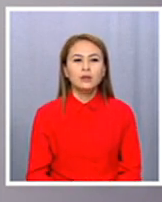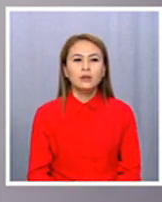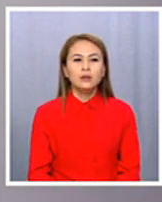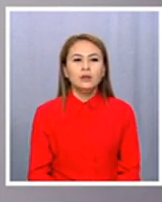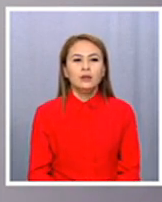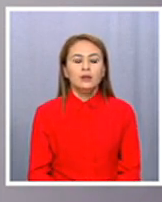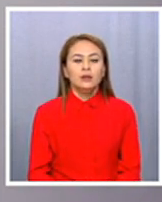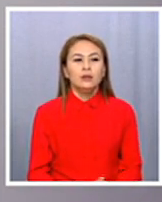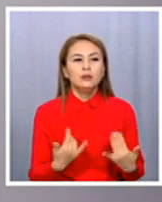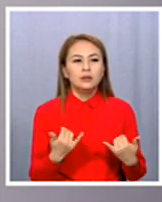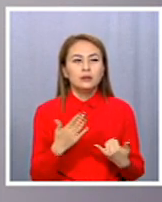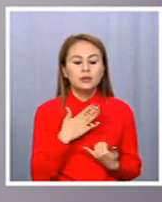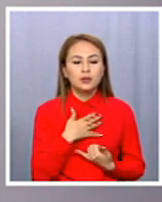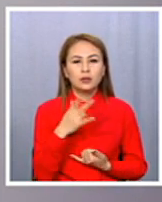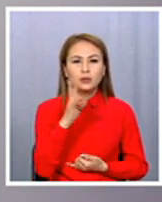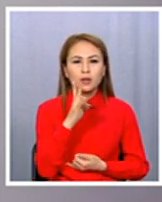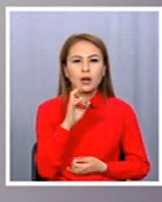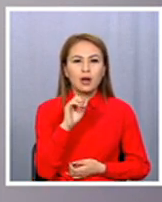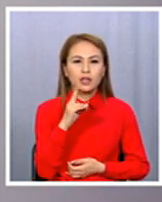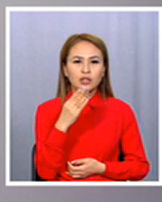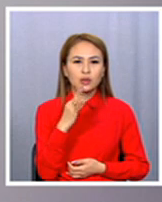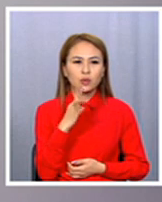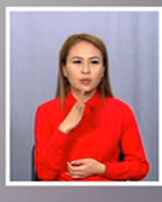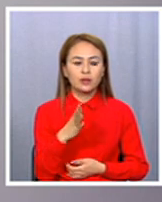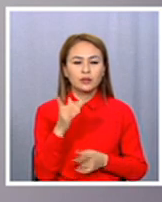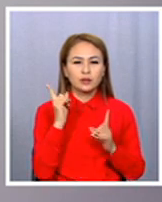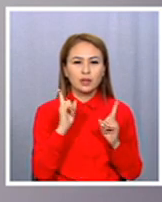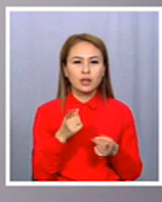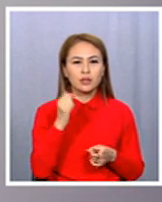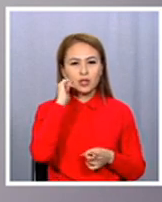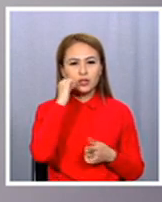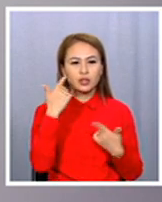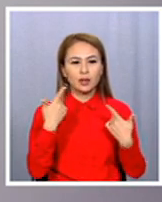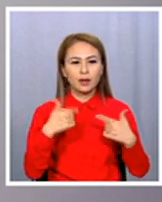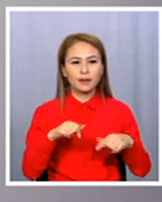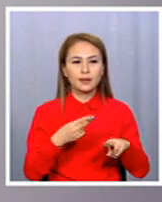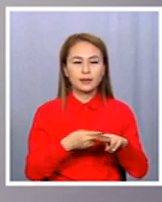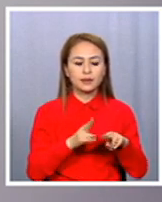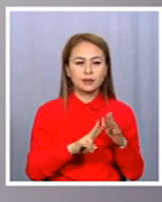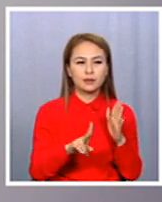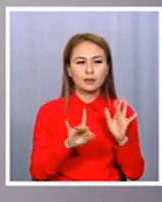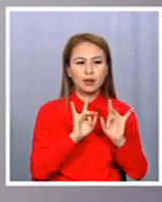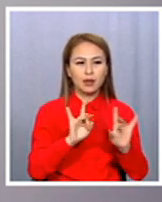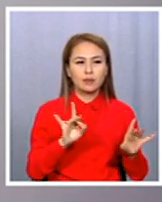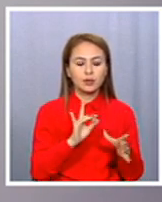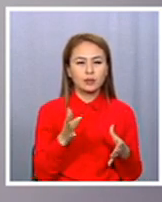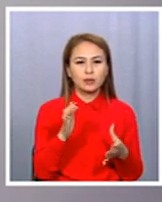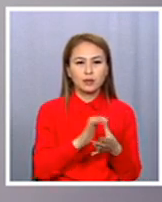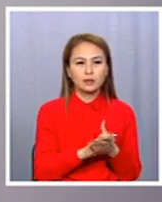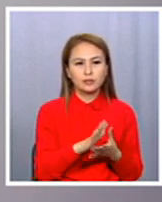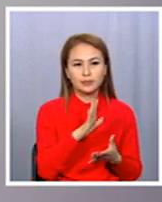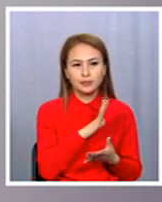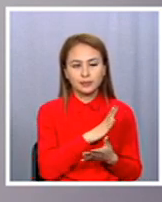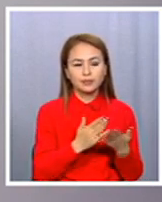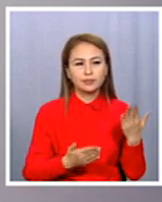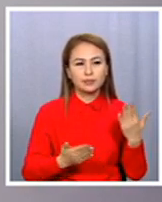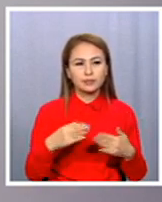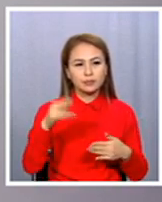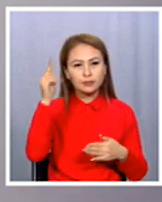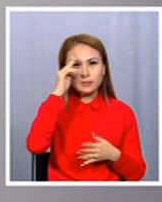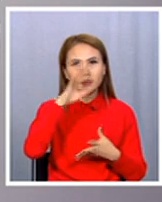бүгін Нұрдаулет Ақыштың «Нағыз әже қайда» атты әңгімесінің мазмұнымен таныстық. Енді